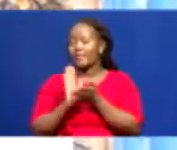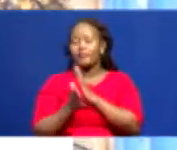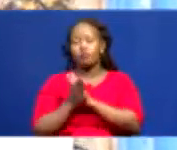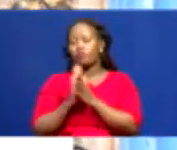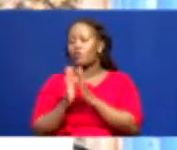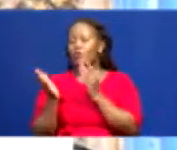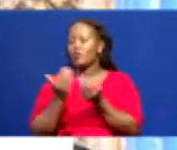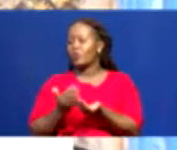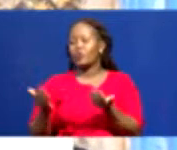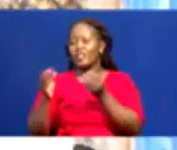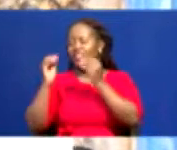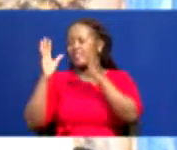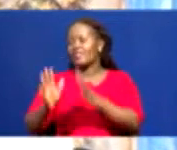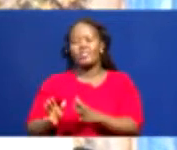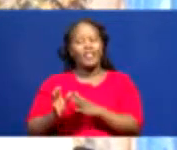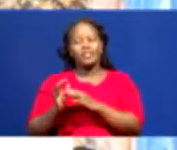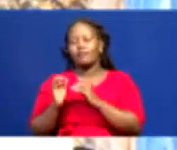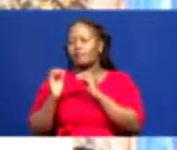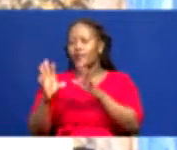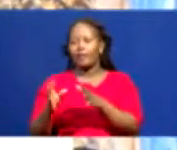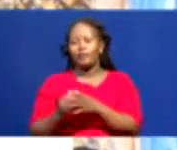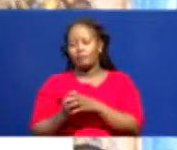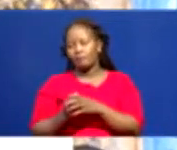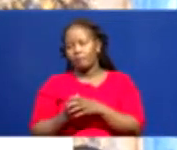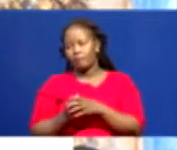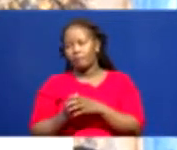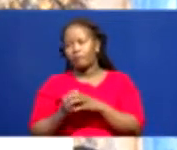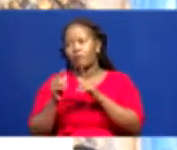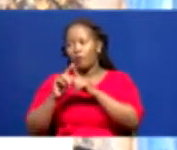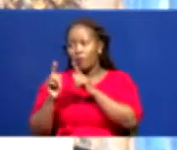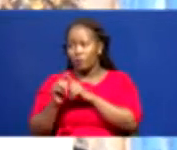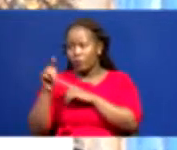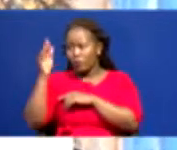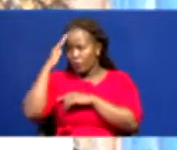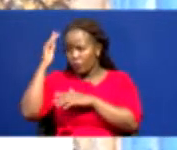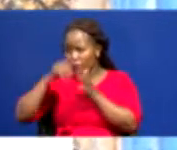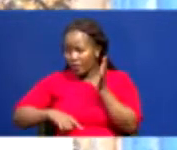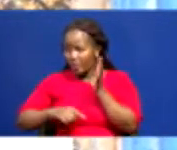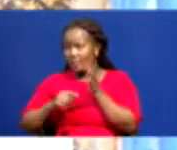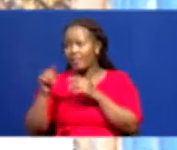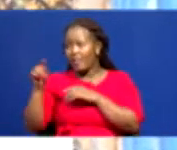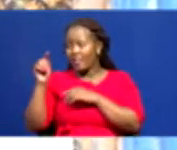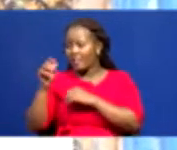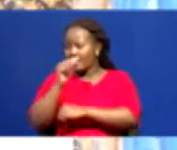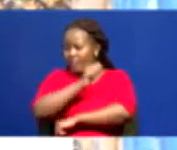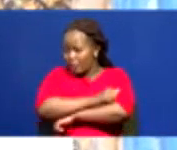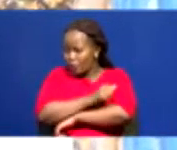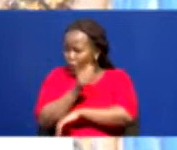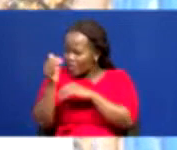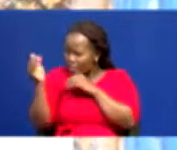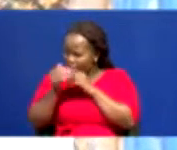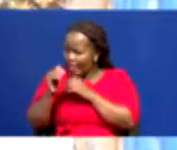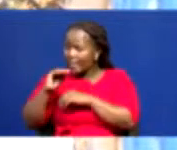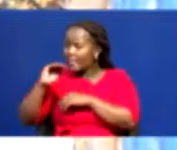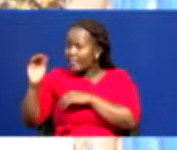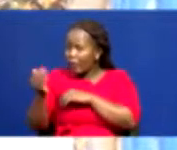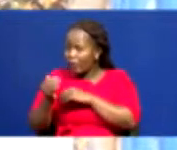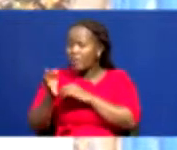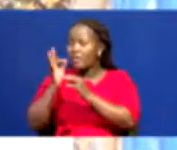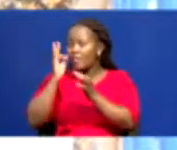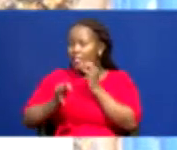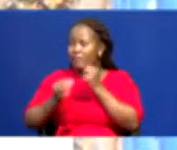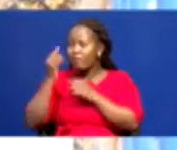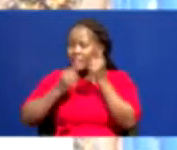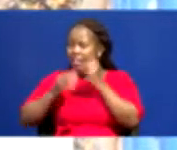walimu jinsi ya hii maandamano vile unaona. Na vile unajua shule iko katikati ya CBD. Tear gas mimi